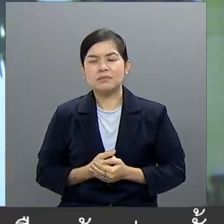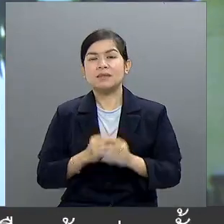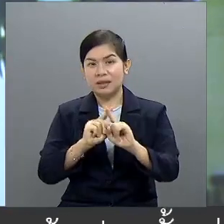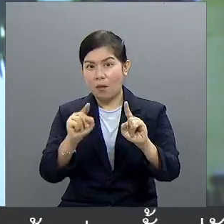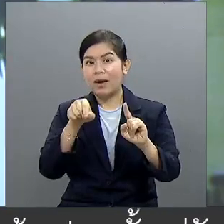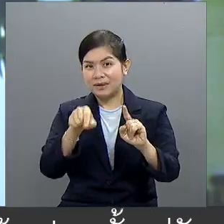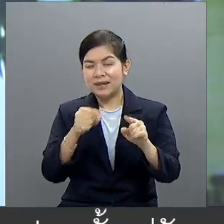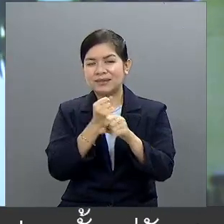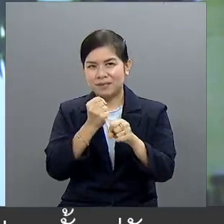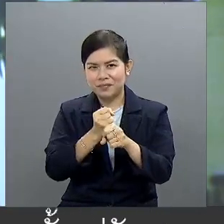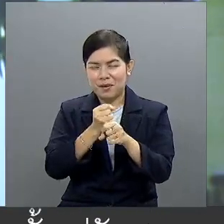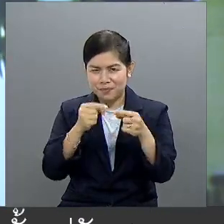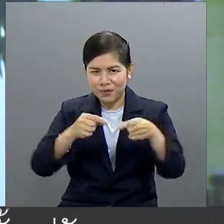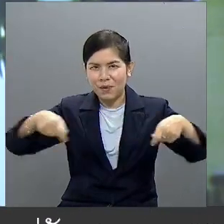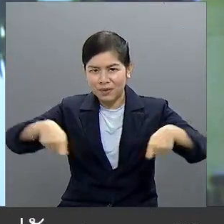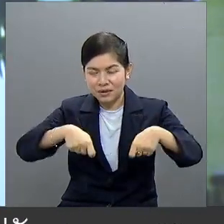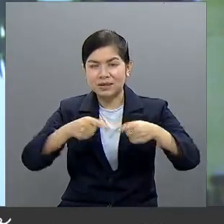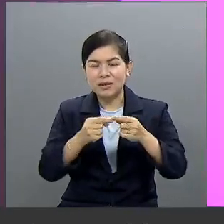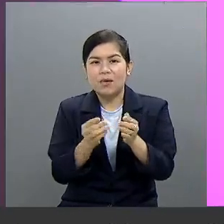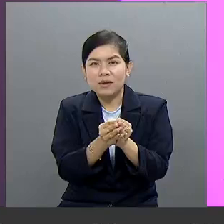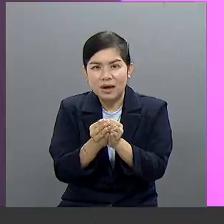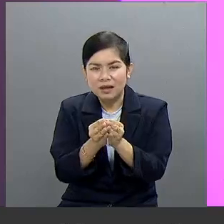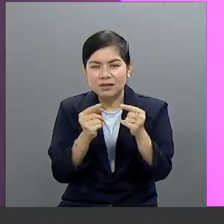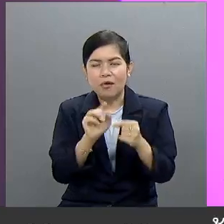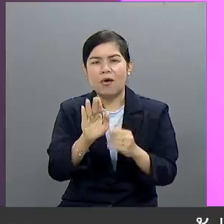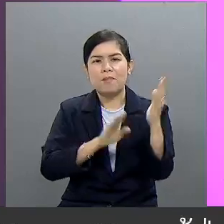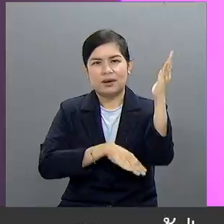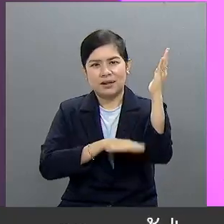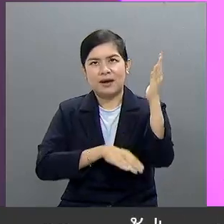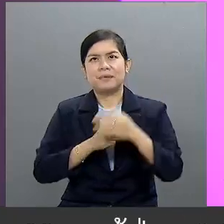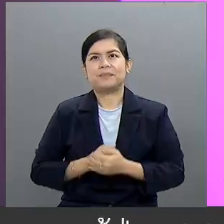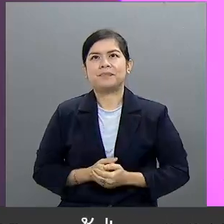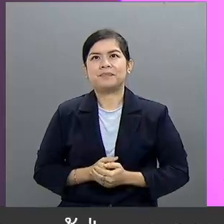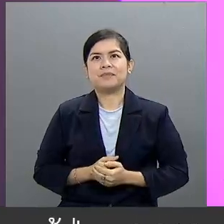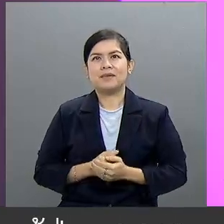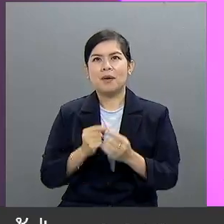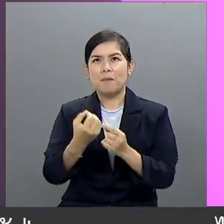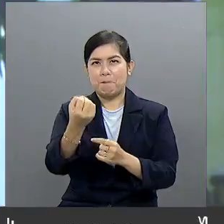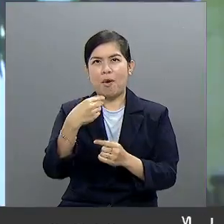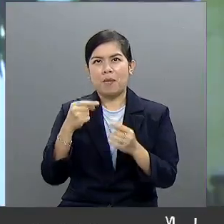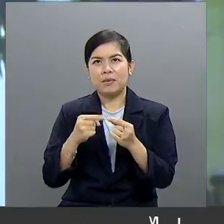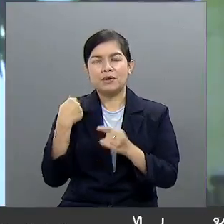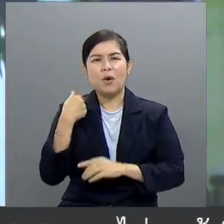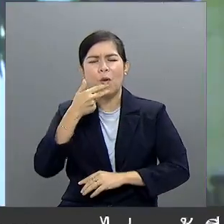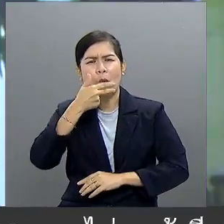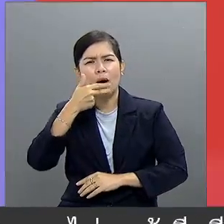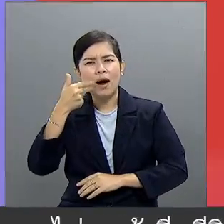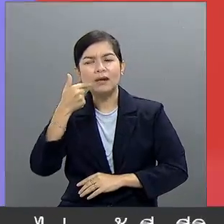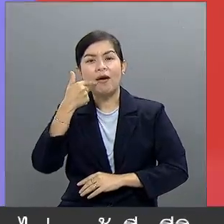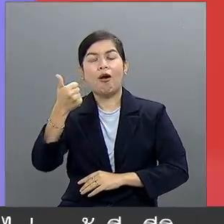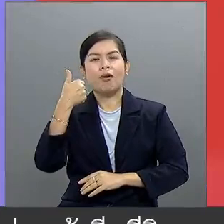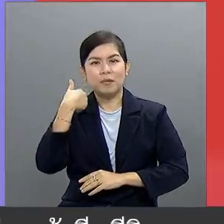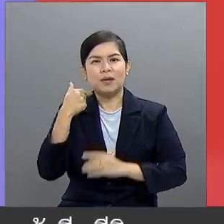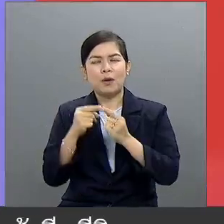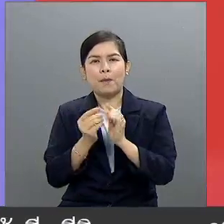หารเพื่อสุขภาพนะคะ ทีมงานบอกว่าจะหวานหวานอร่อยอร่อยเปรี้ยว ๆสามรสอย่างเงี้ยเน า ะ สามรส เราไปปรับเมนูซะขน